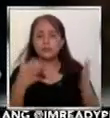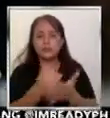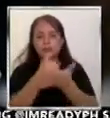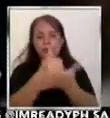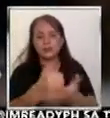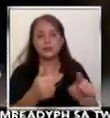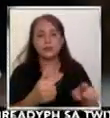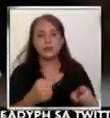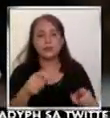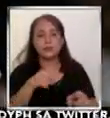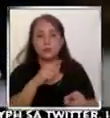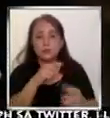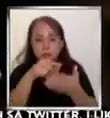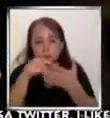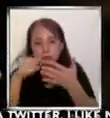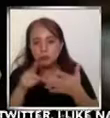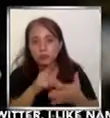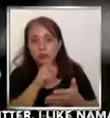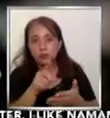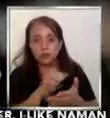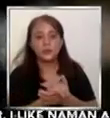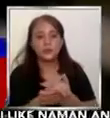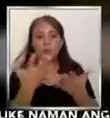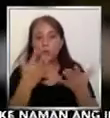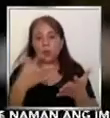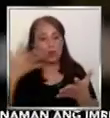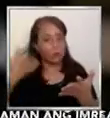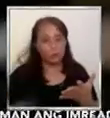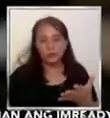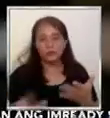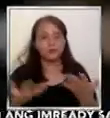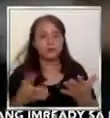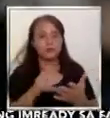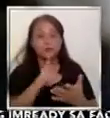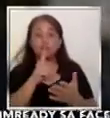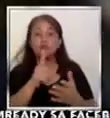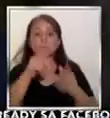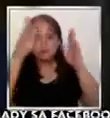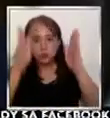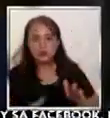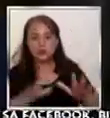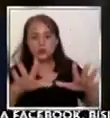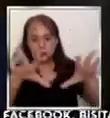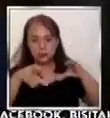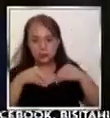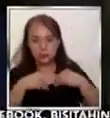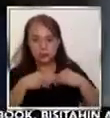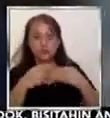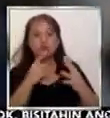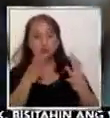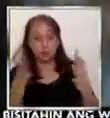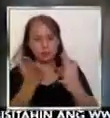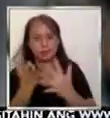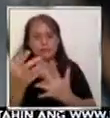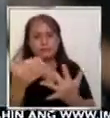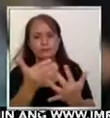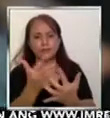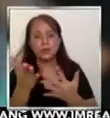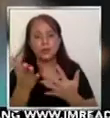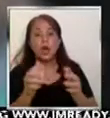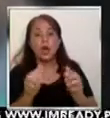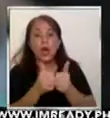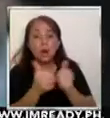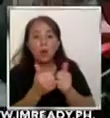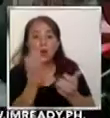that walang corruption, totoong tao makakatanggap, we're very, very transparent. And the only way you can do that is